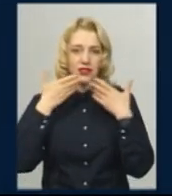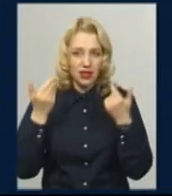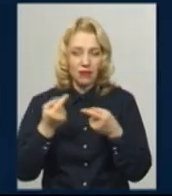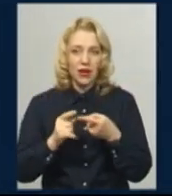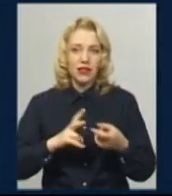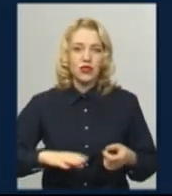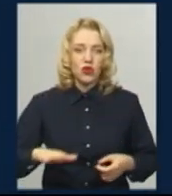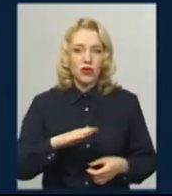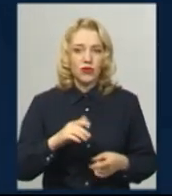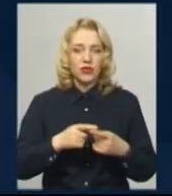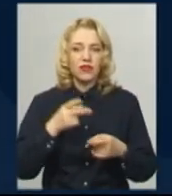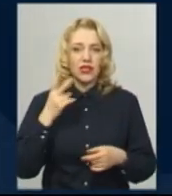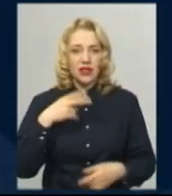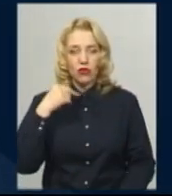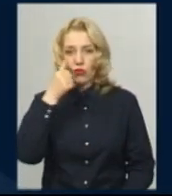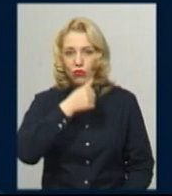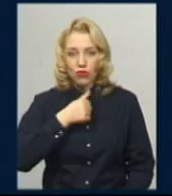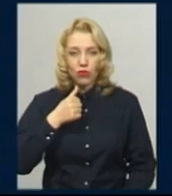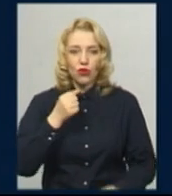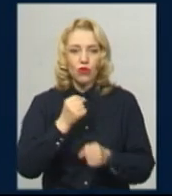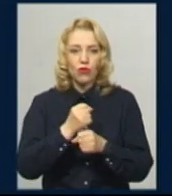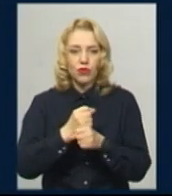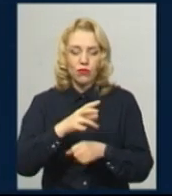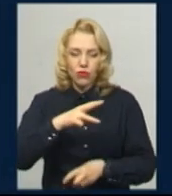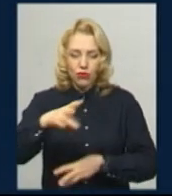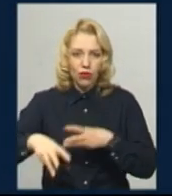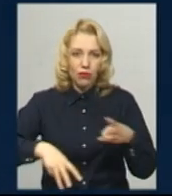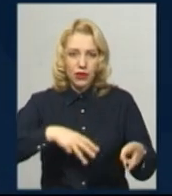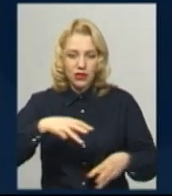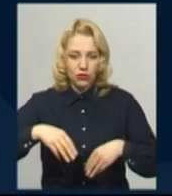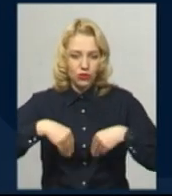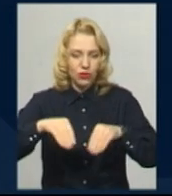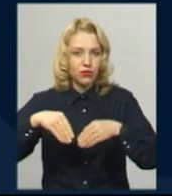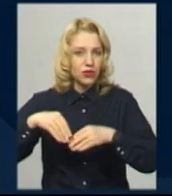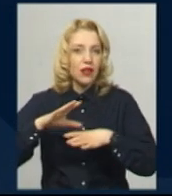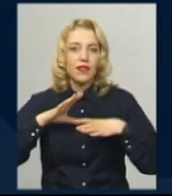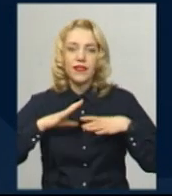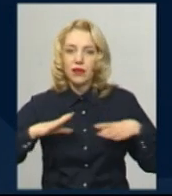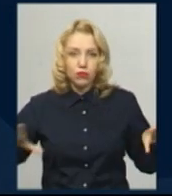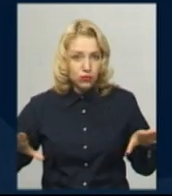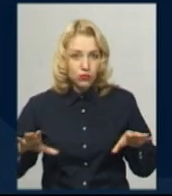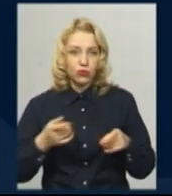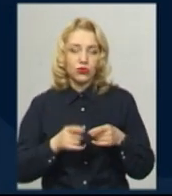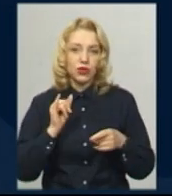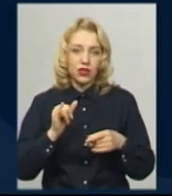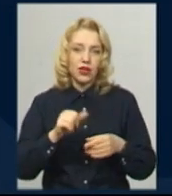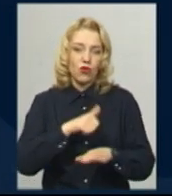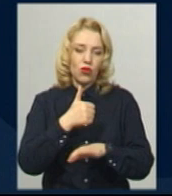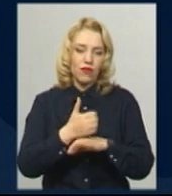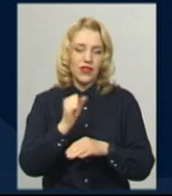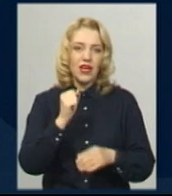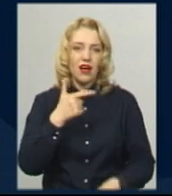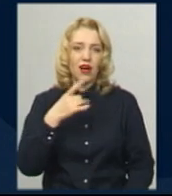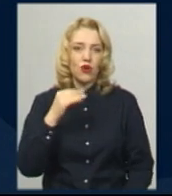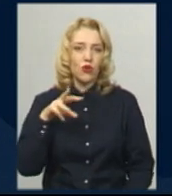сільської ради у 2020 році робіт по оприскуванню посівів не проводилося. Головним агрономом було прийнято рішення у зв'язку